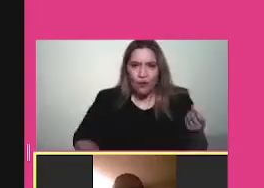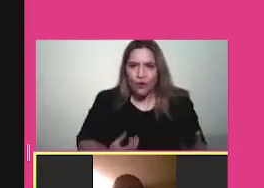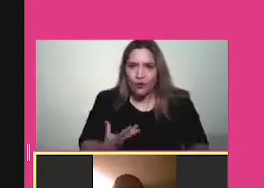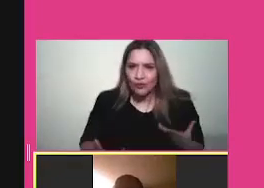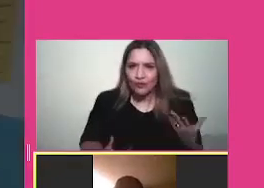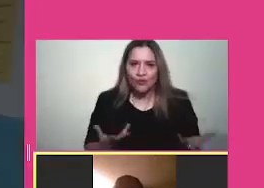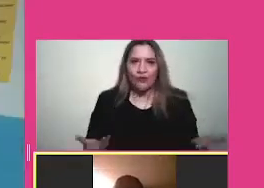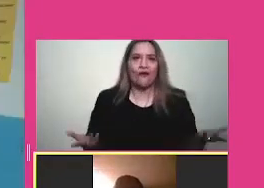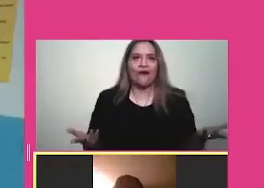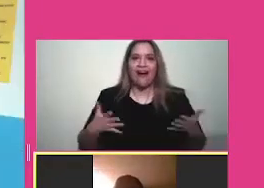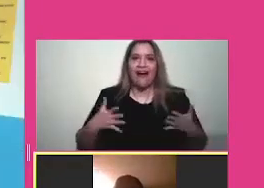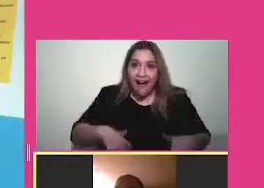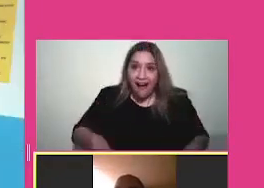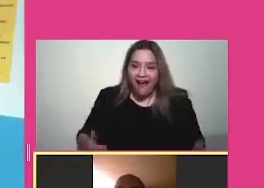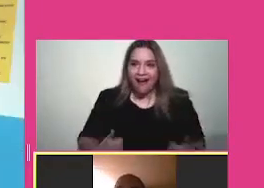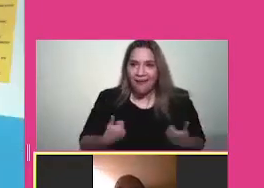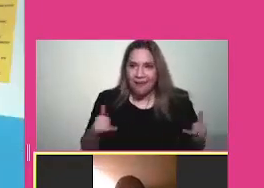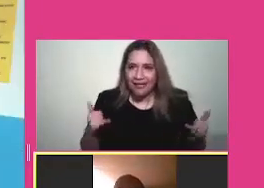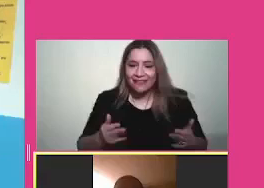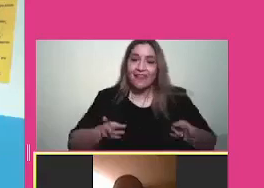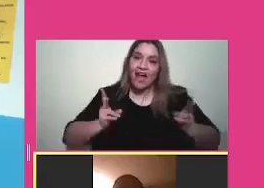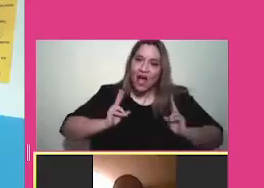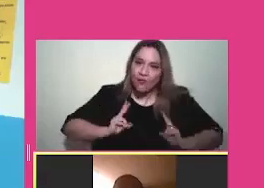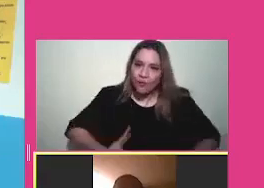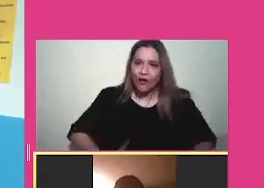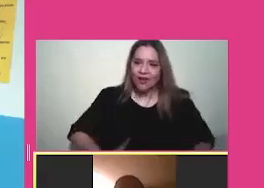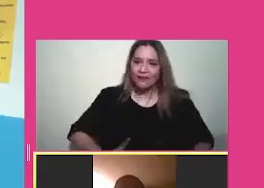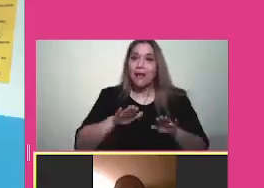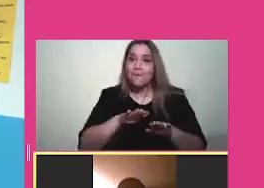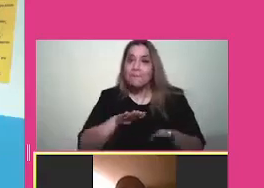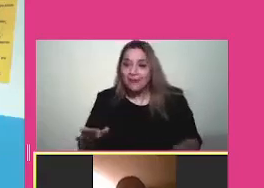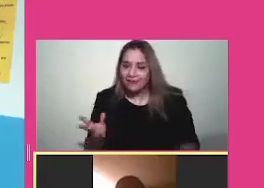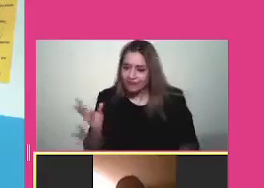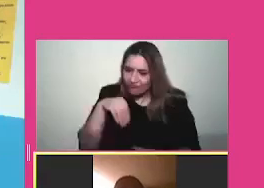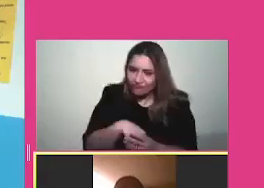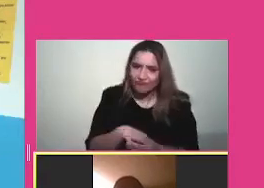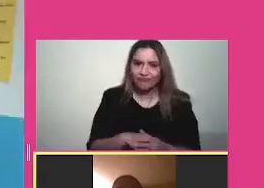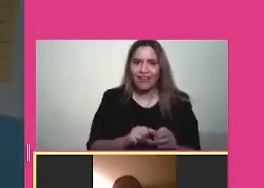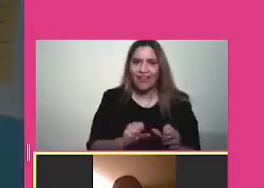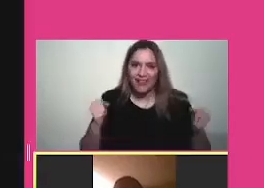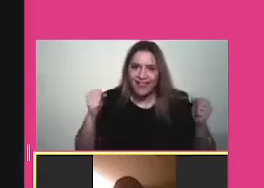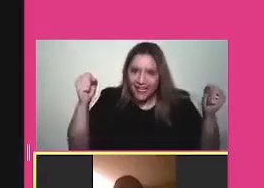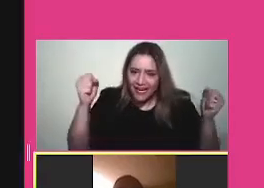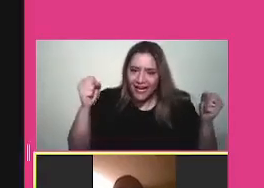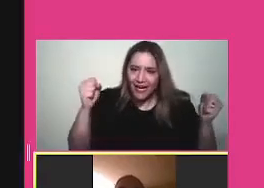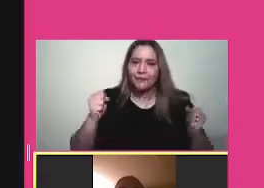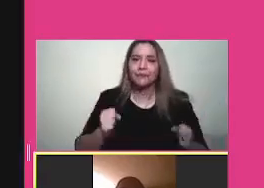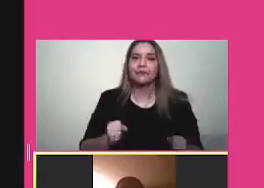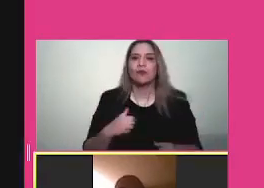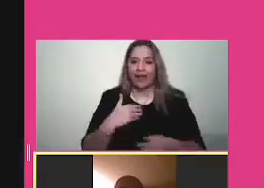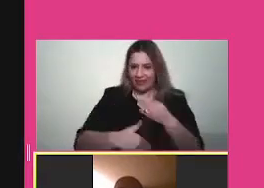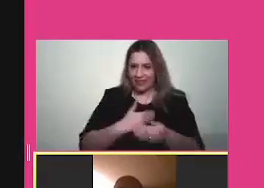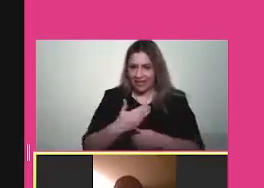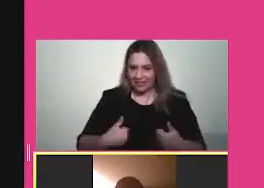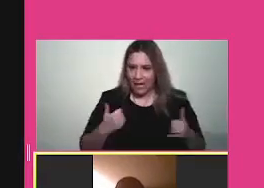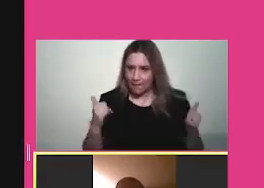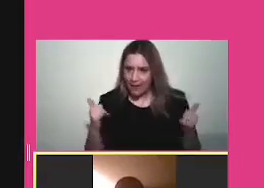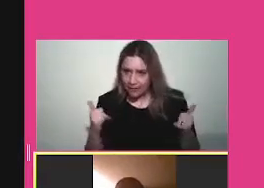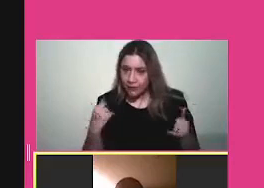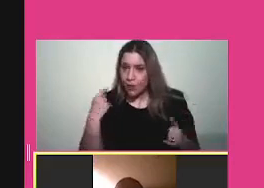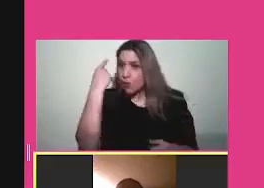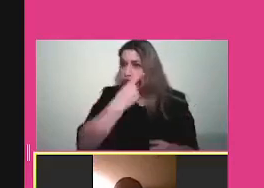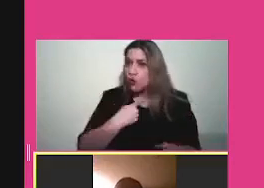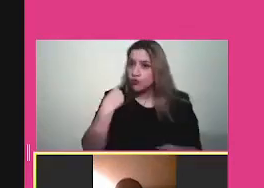απόλαυσης. Απαιτεί το παιδί να συμμετέχει ενεργά. Η διαδικασία του παιχνιδιού, όπως είπαμε, είναι και προσωπική,